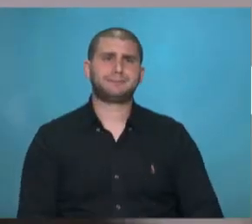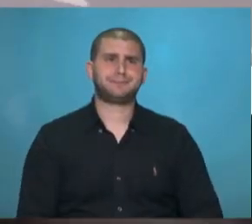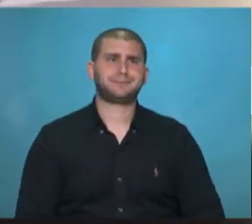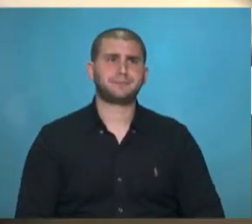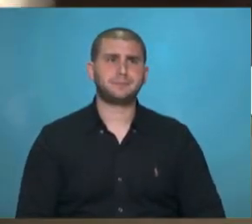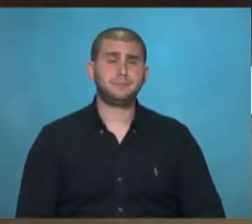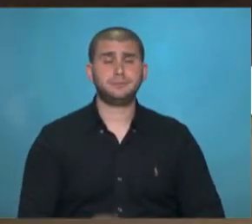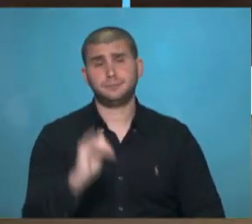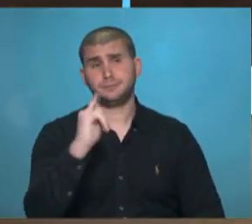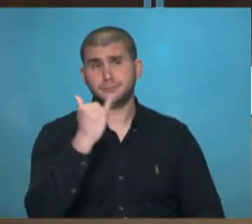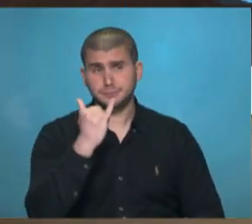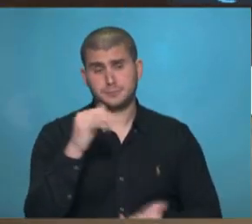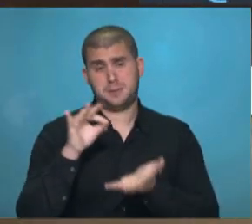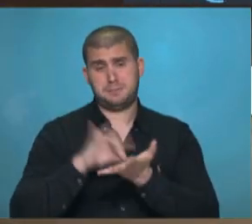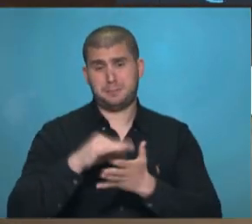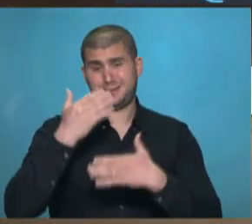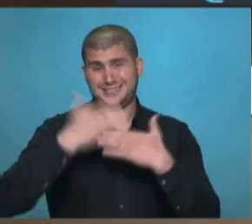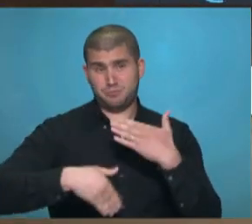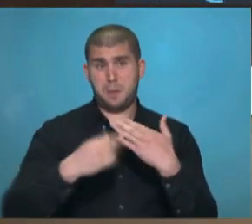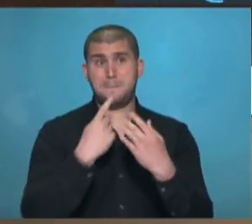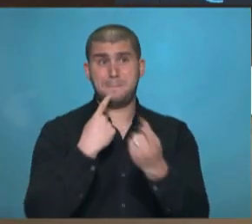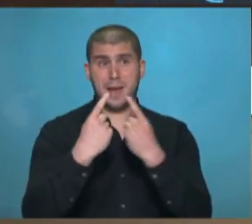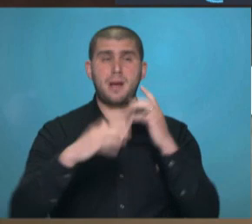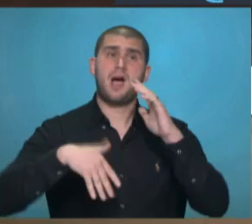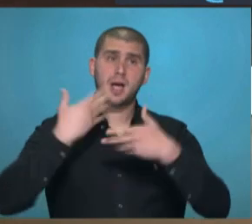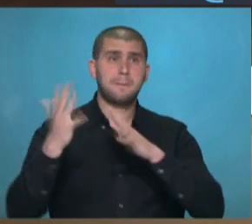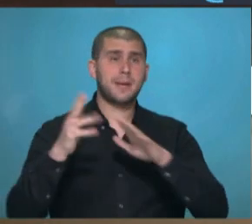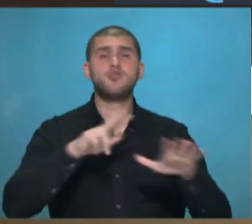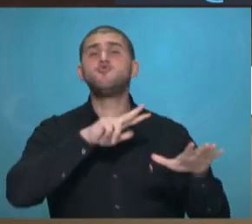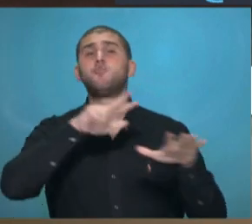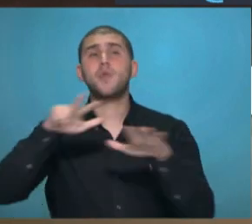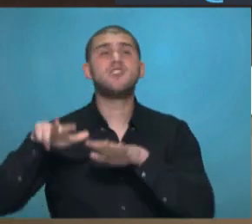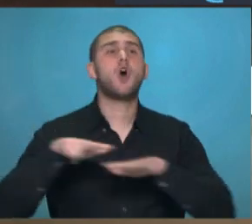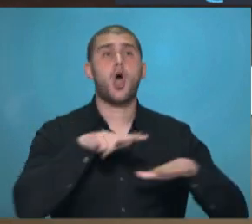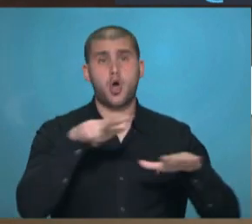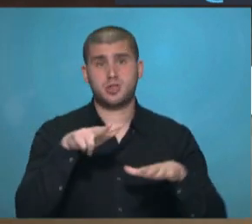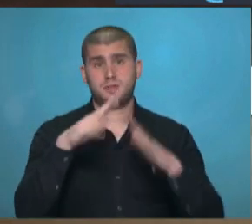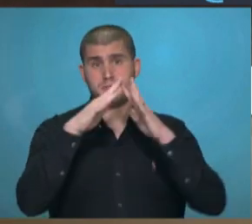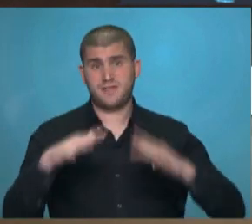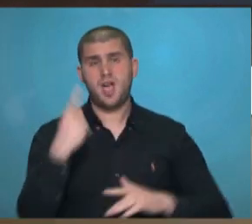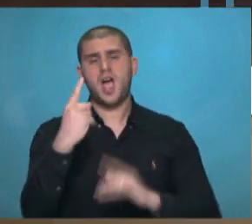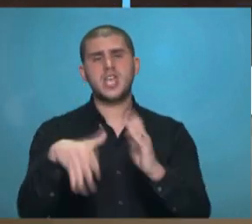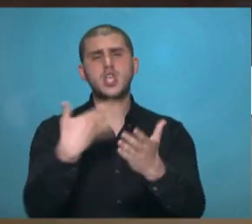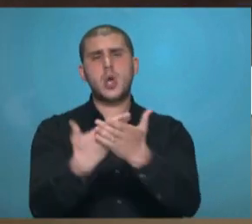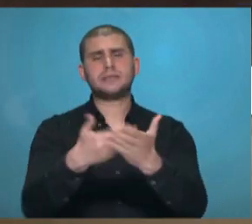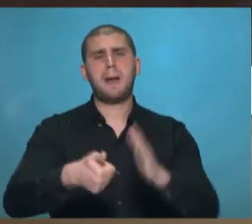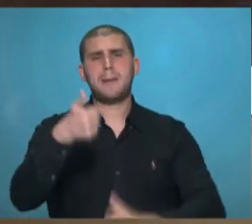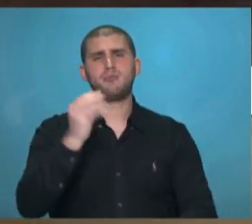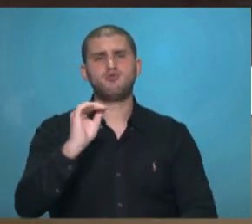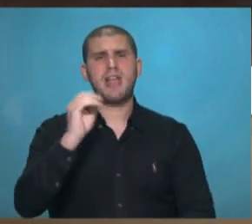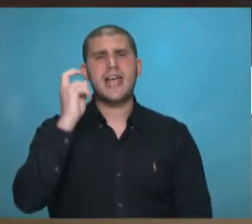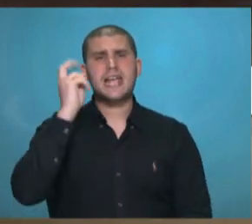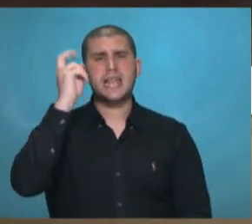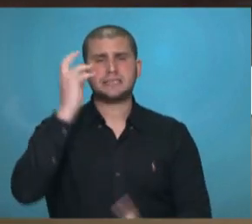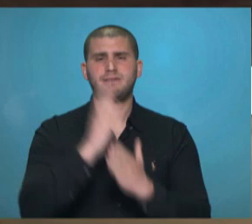אין ספק, ברגע שהסתיימו המגעים אחרי בערך 8 שעות כאן בווילה מאחוריי, אחד מיועציו הבכירים של בני גנץ